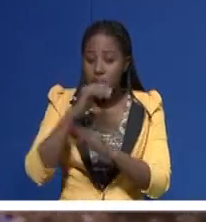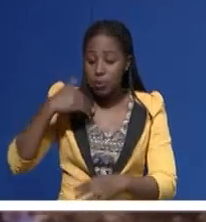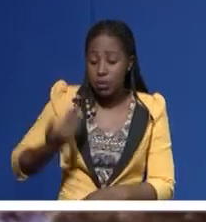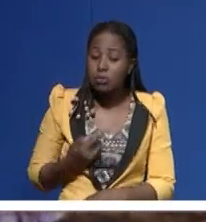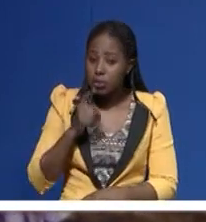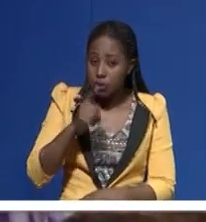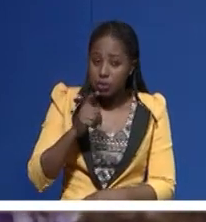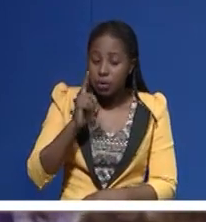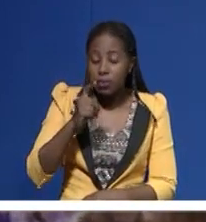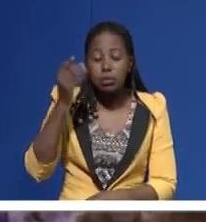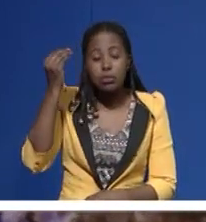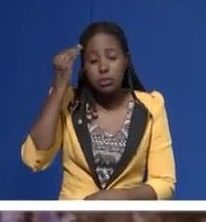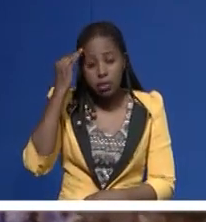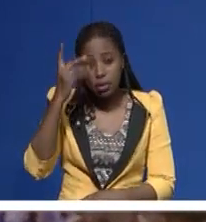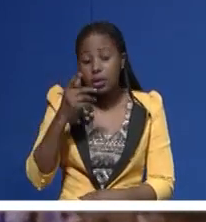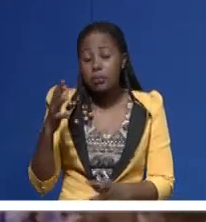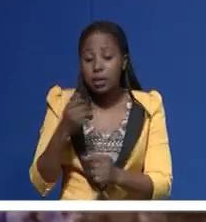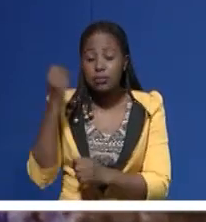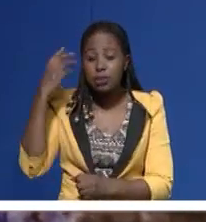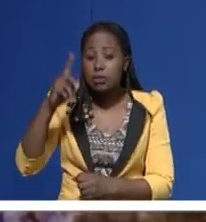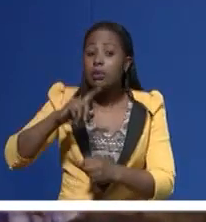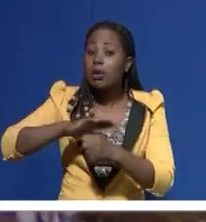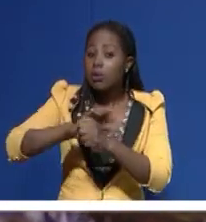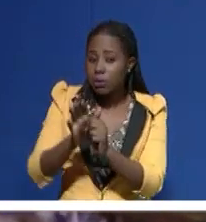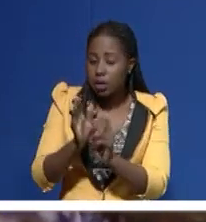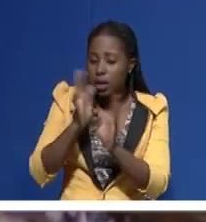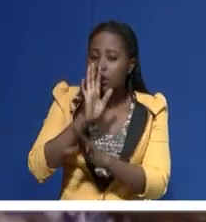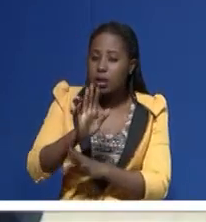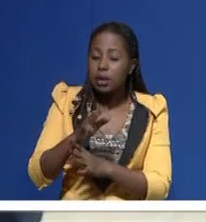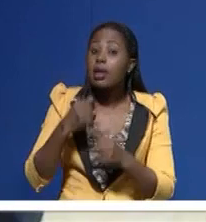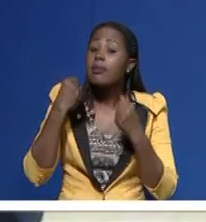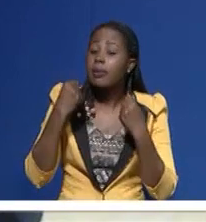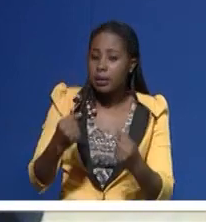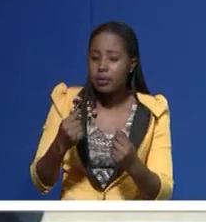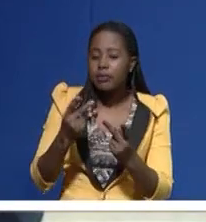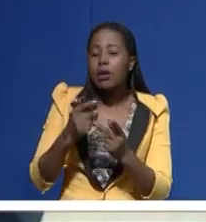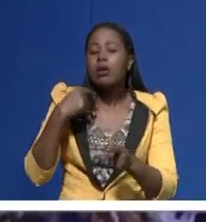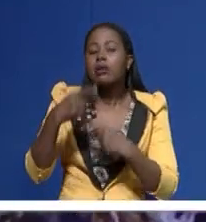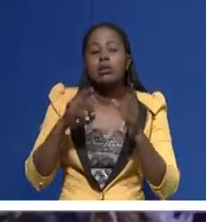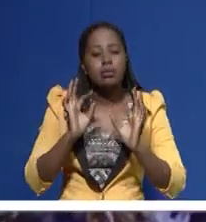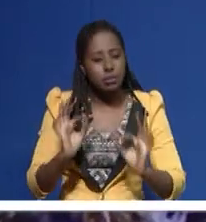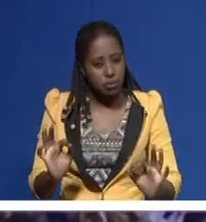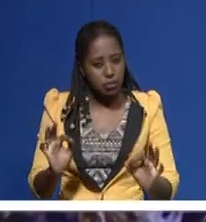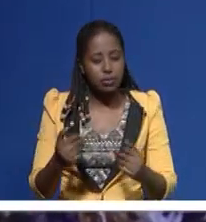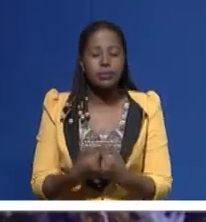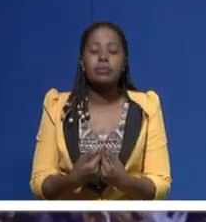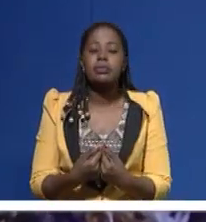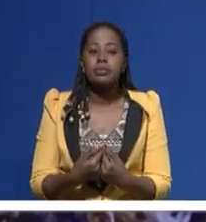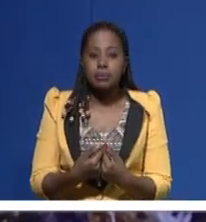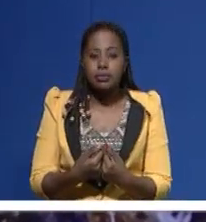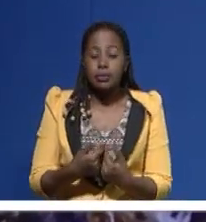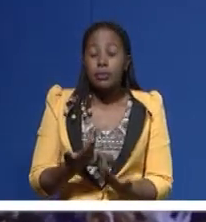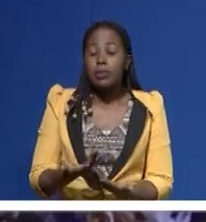huyo aliyebainika kuambukizwa virusi vya korona, kwa hali yake imeimarika na inaendelea vizuri. I want to inform